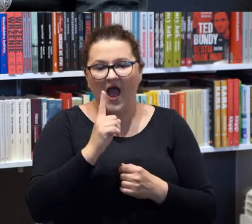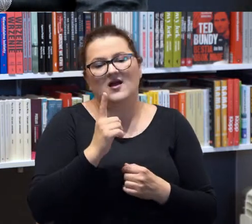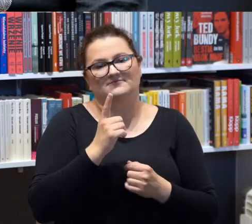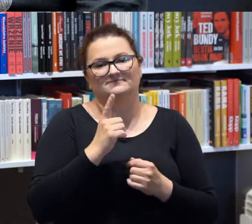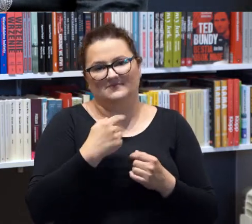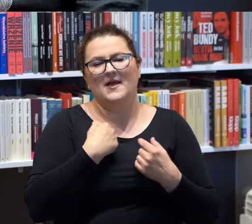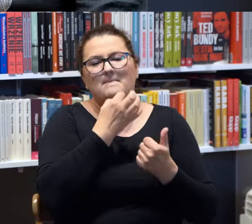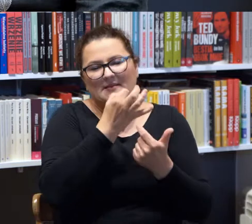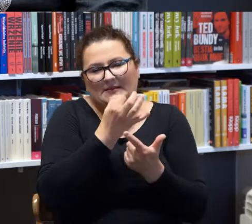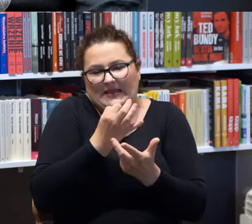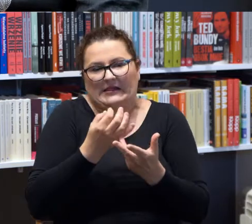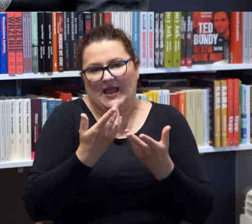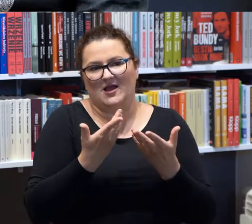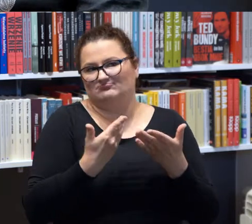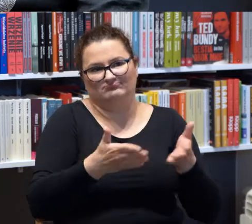pozostawiam te pytania otwarte